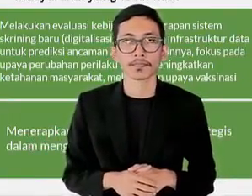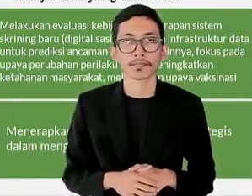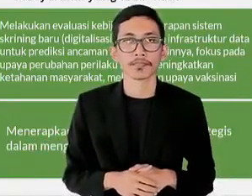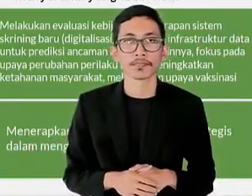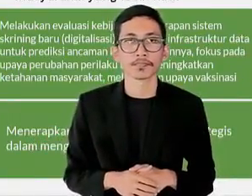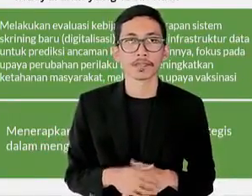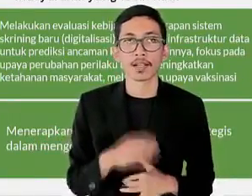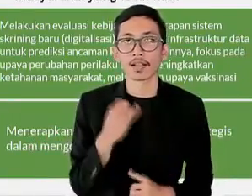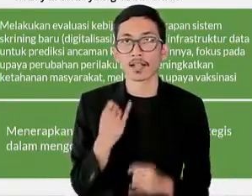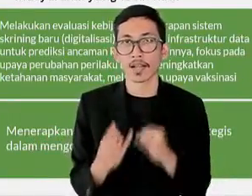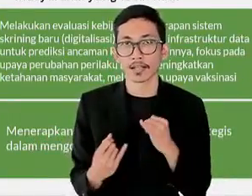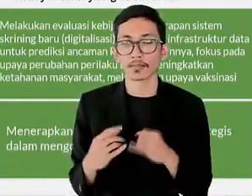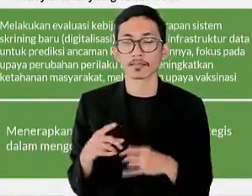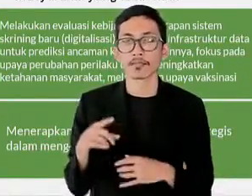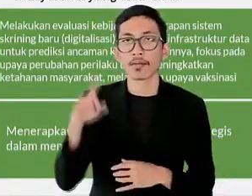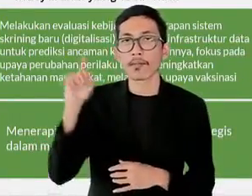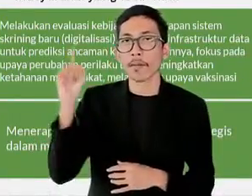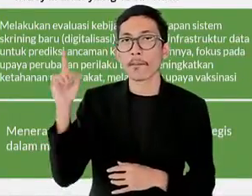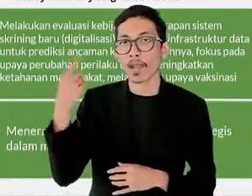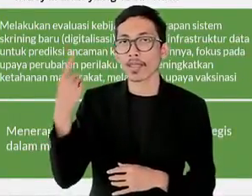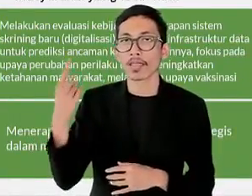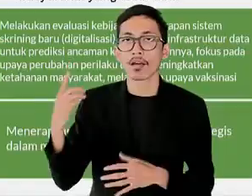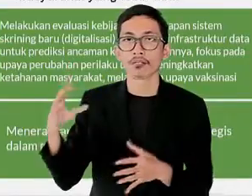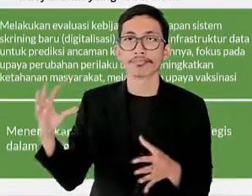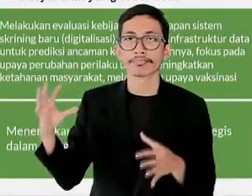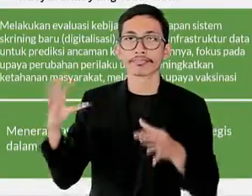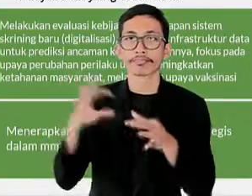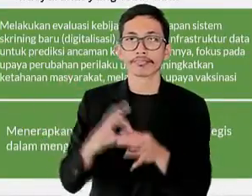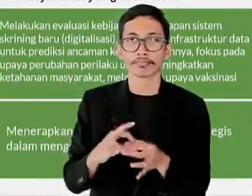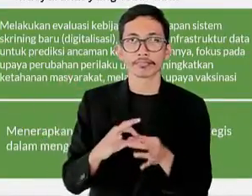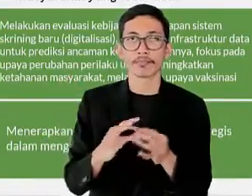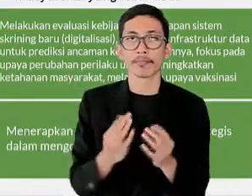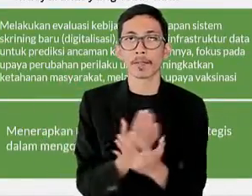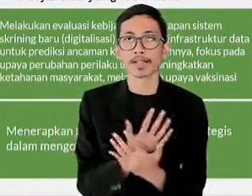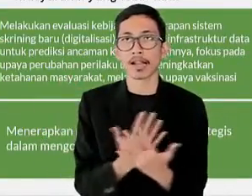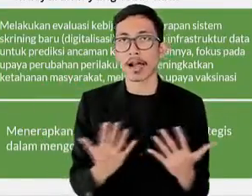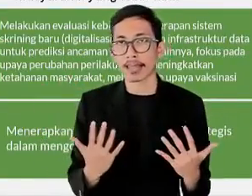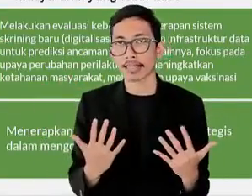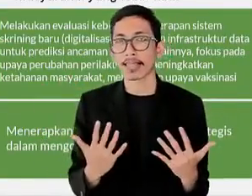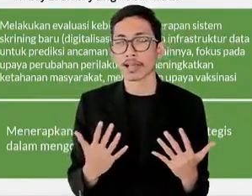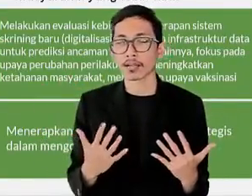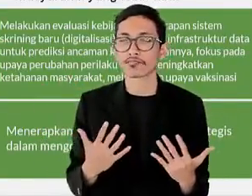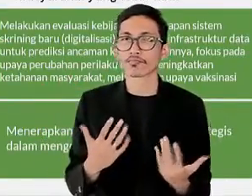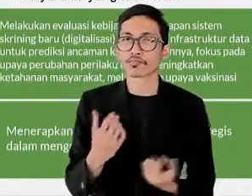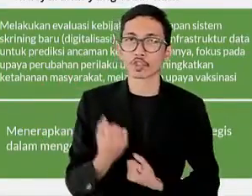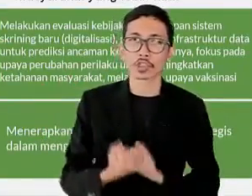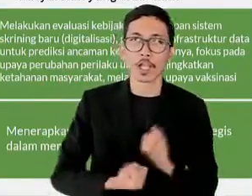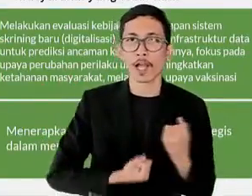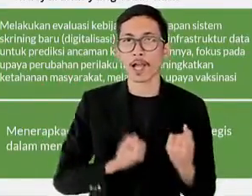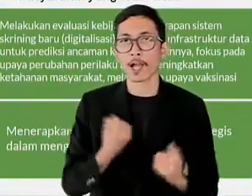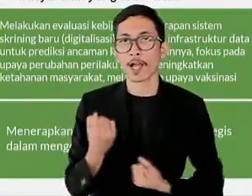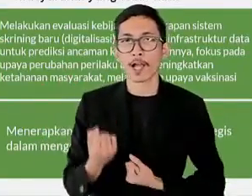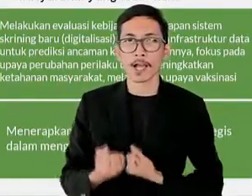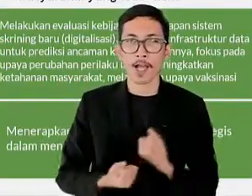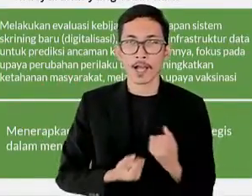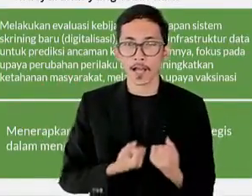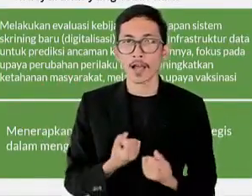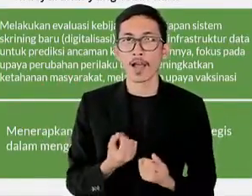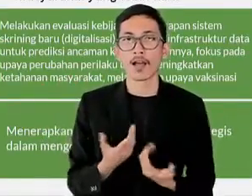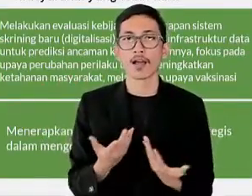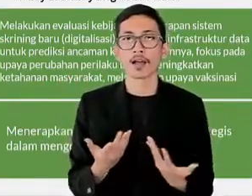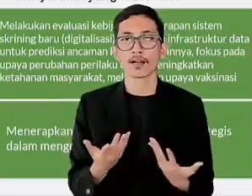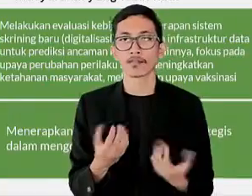pemerintah bersama dengan seluruh elemen masyarakat berupaya keras untuk mempertahankan capaian